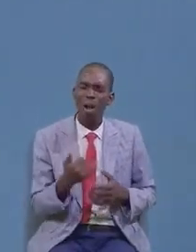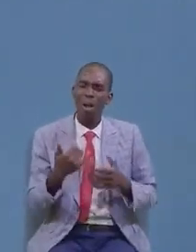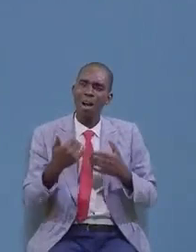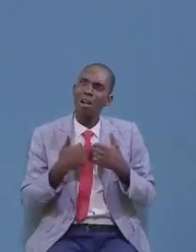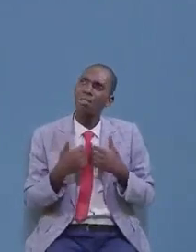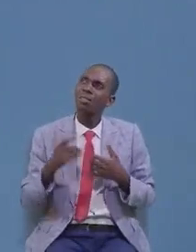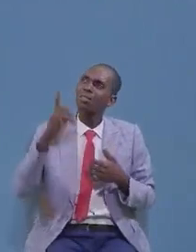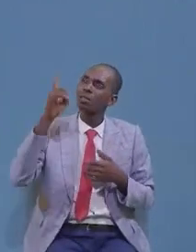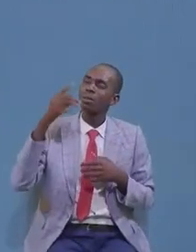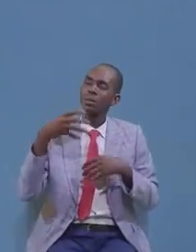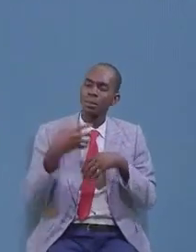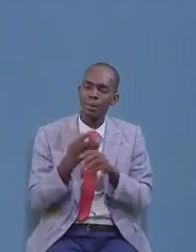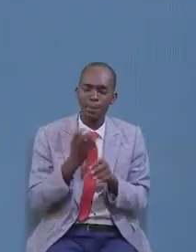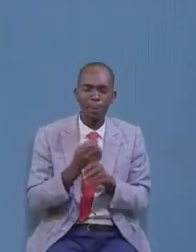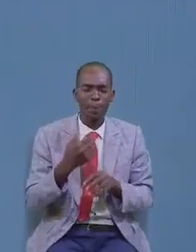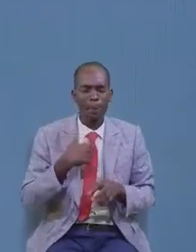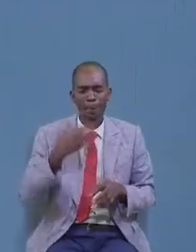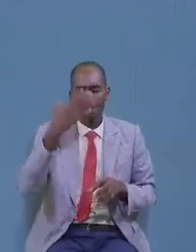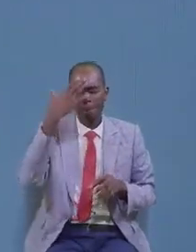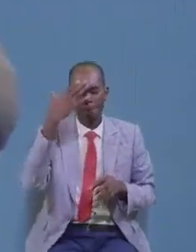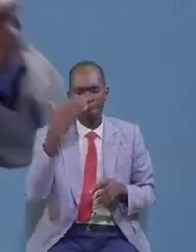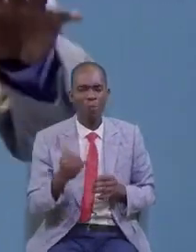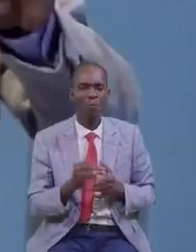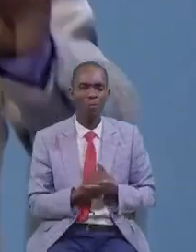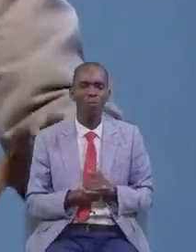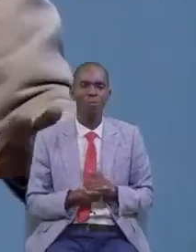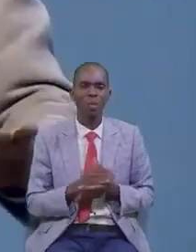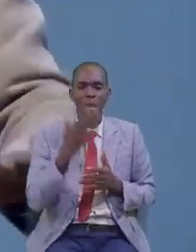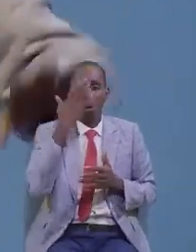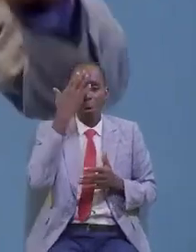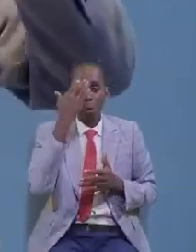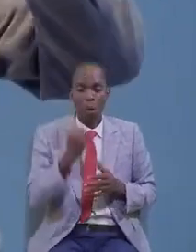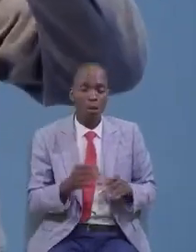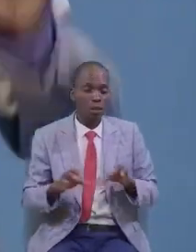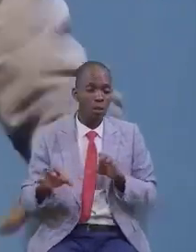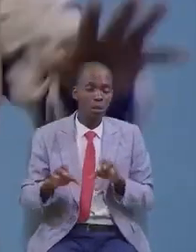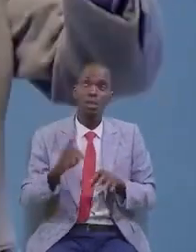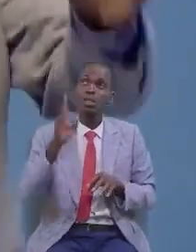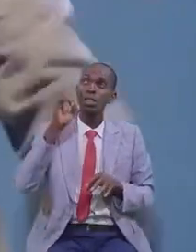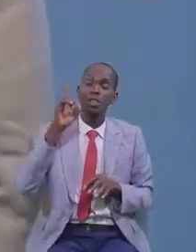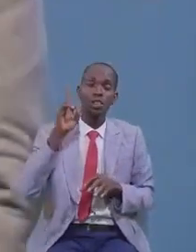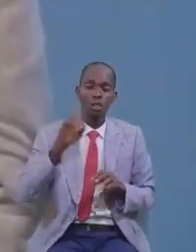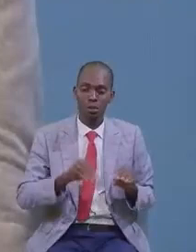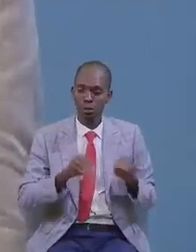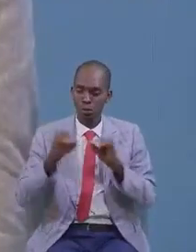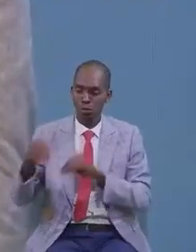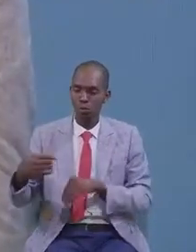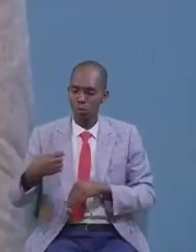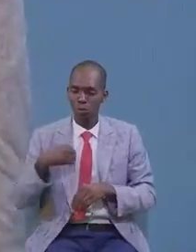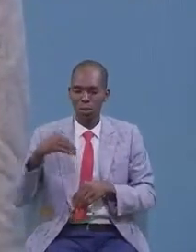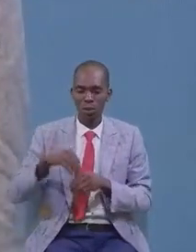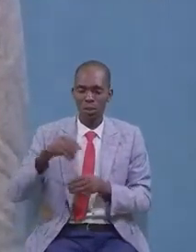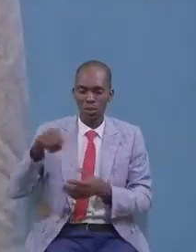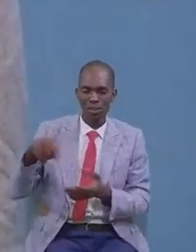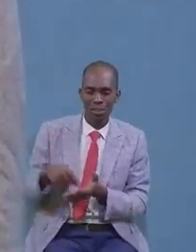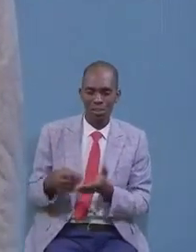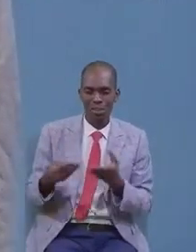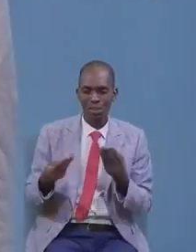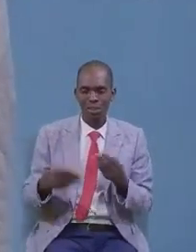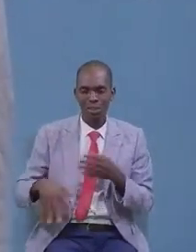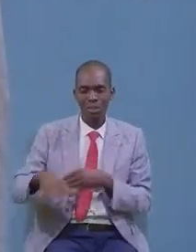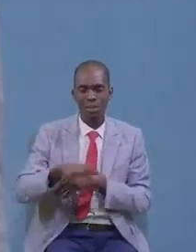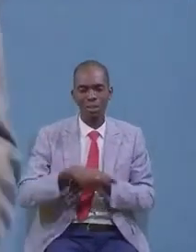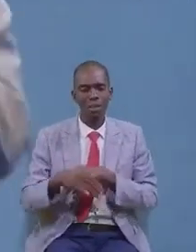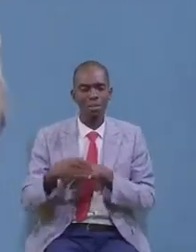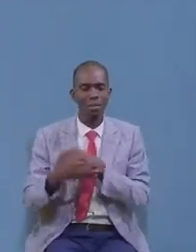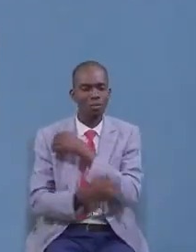చూస్తారు. ఆయన నన్ను ఎందుకు సృజించాడు? Why does he put me in the land of India? ఆయన నన్ను భారత